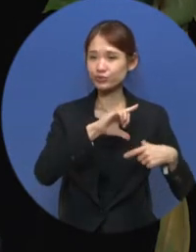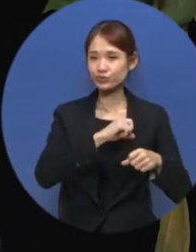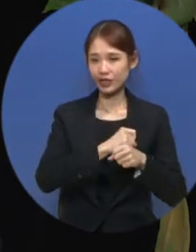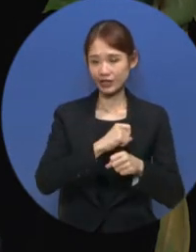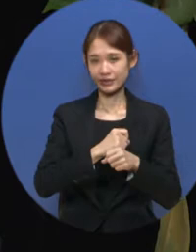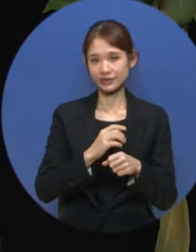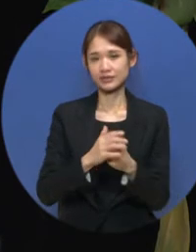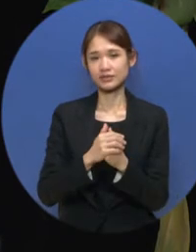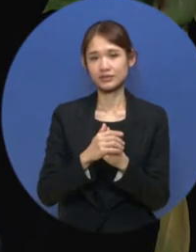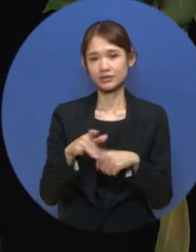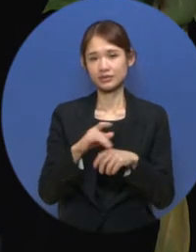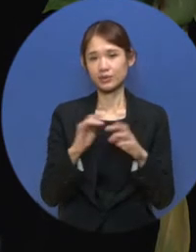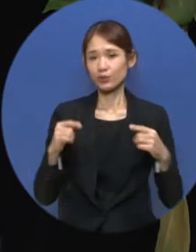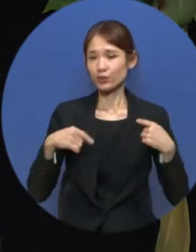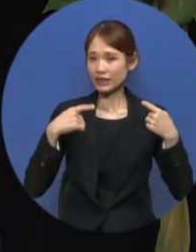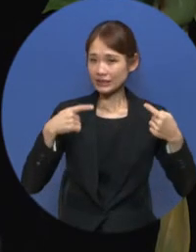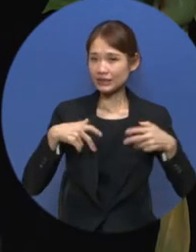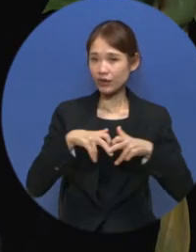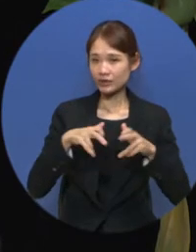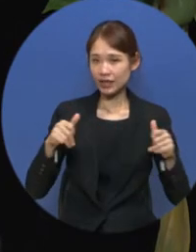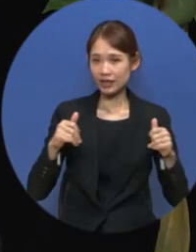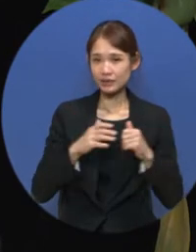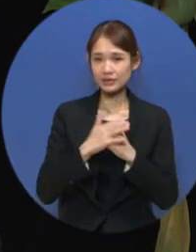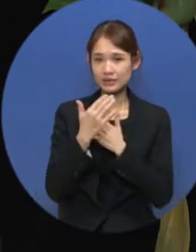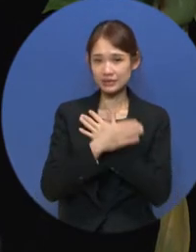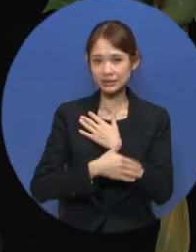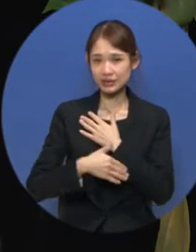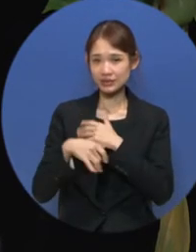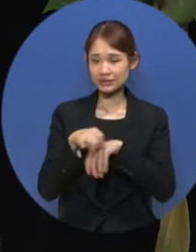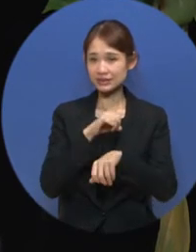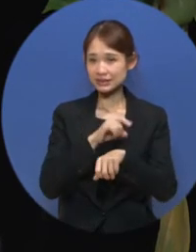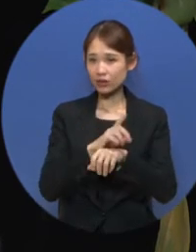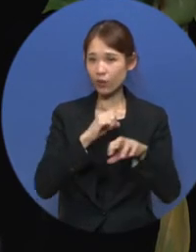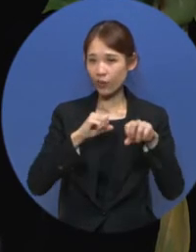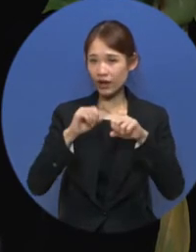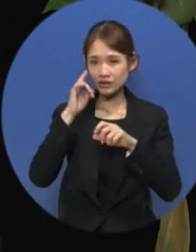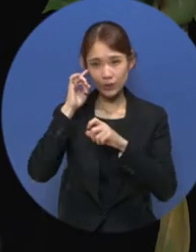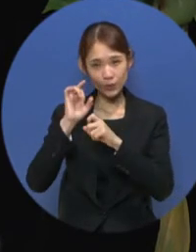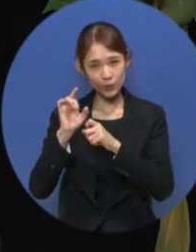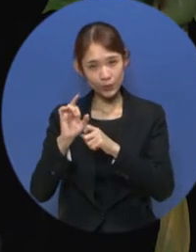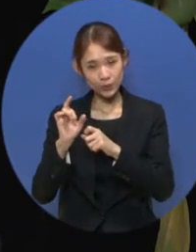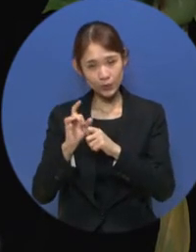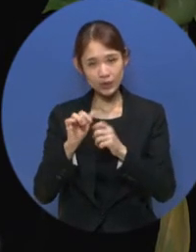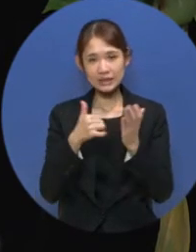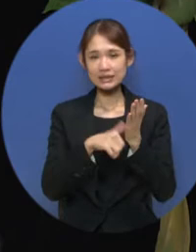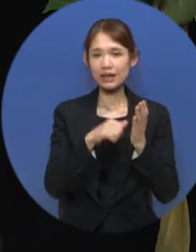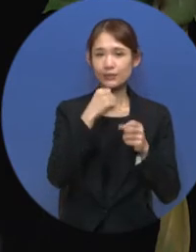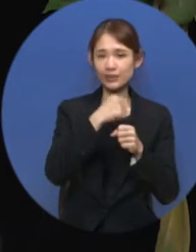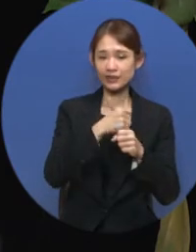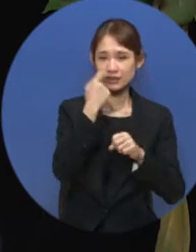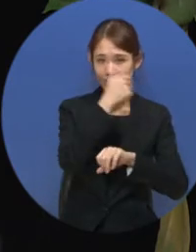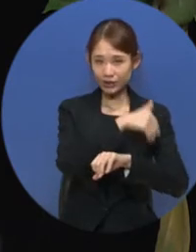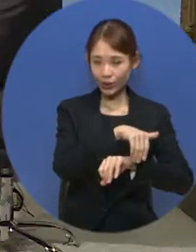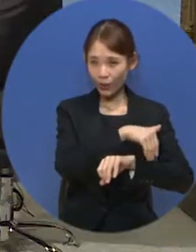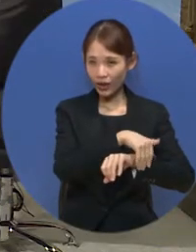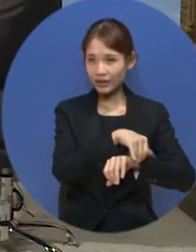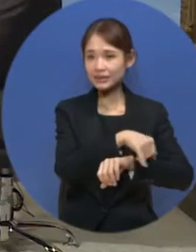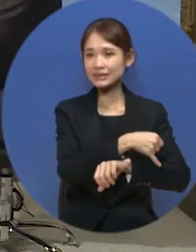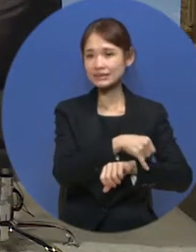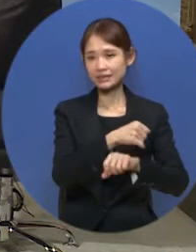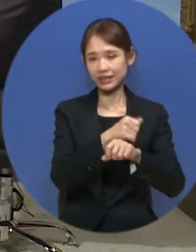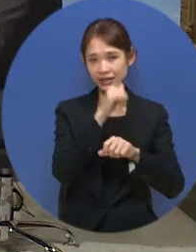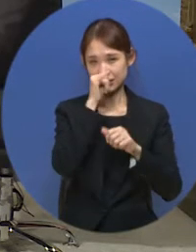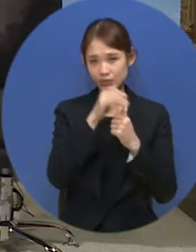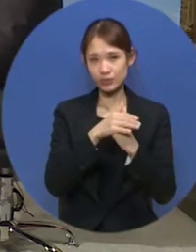특별히 이제 그 휠체어 장애인분들의 신체적 특성과 활동을 고려하여 상품이 기획되고 디자인이 되었고요. 그리고